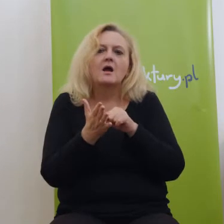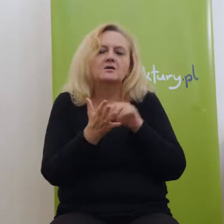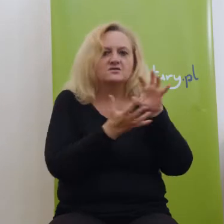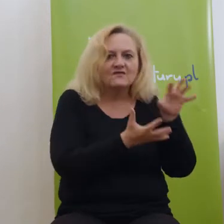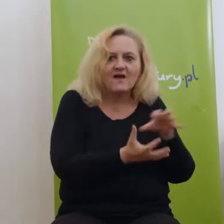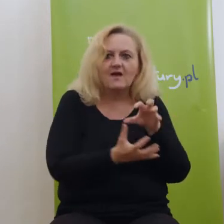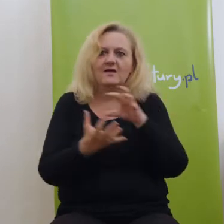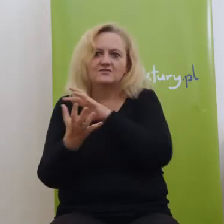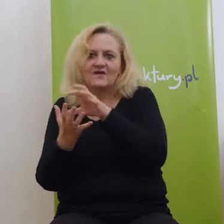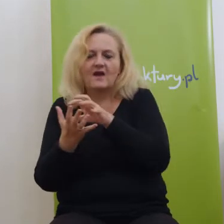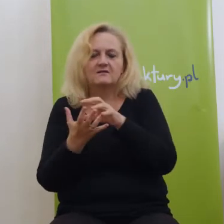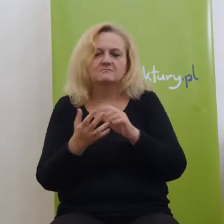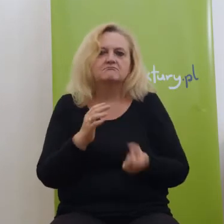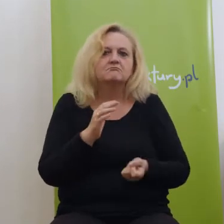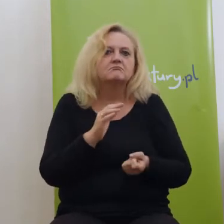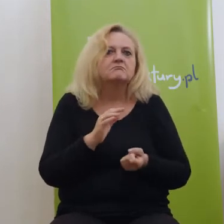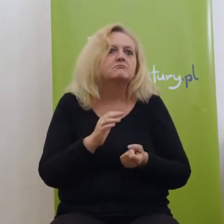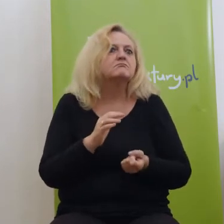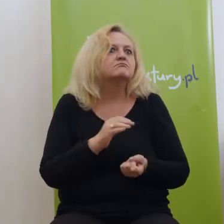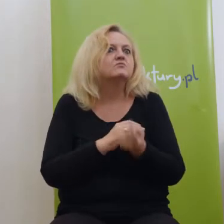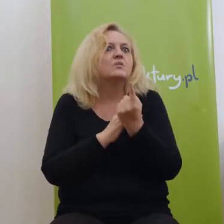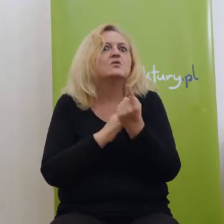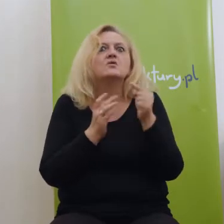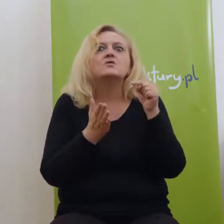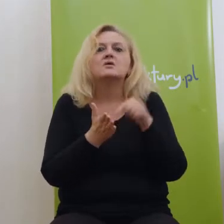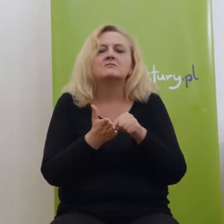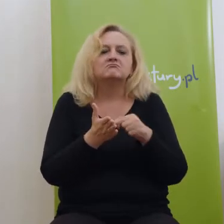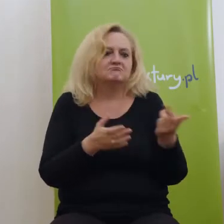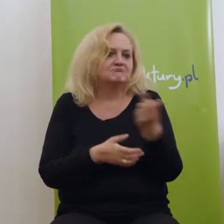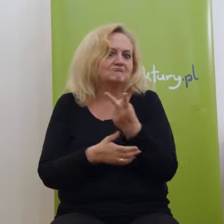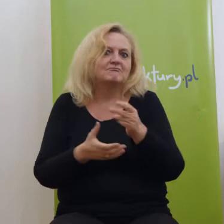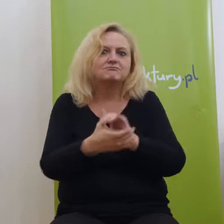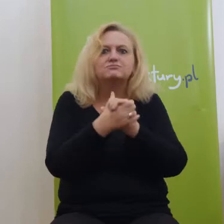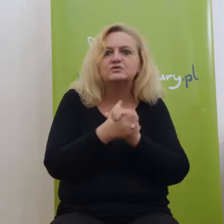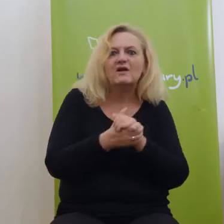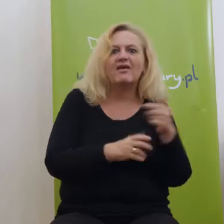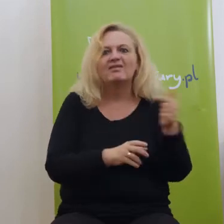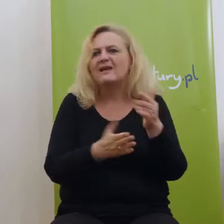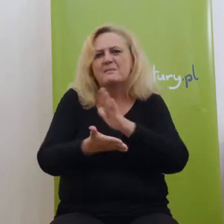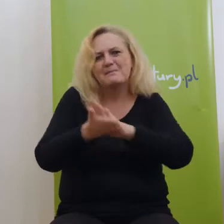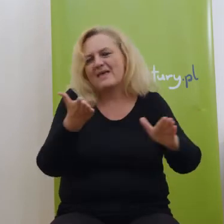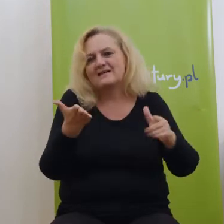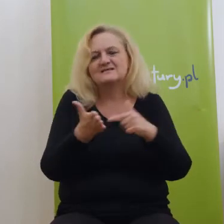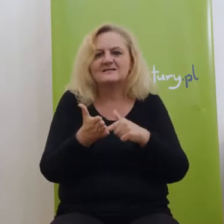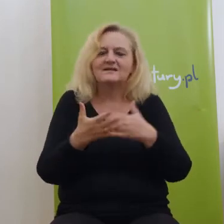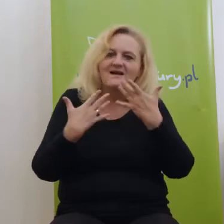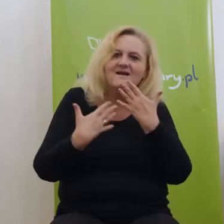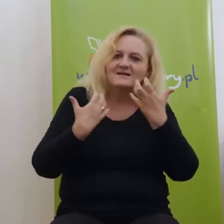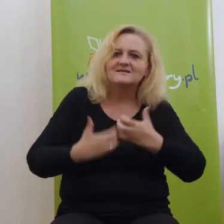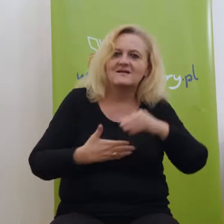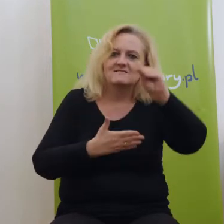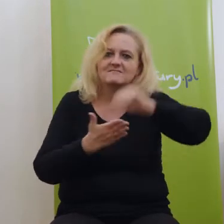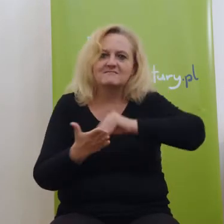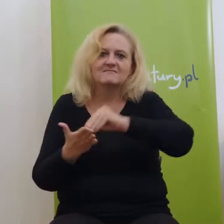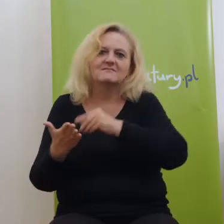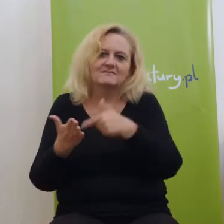światów rodzi się taka prawdziwa, bezinteresowna przyjaźń. Zależało mi na tym, żeby o tym trochę napisać,